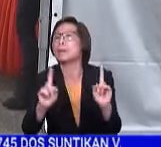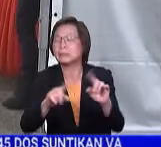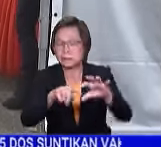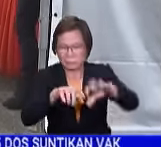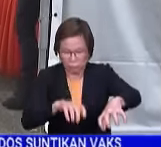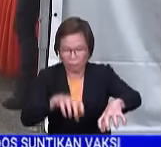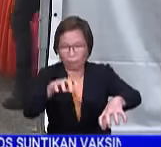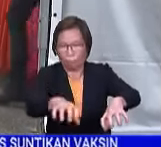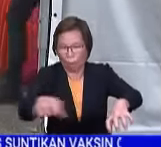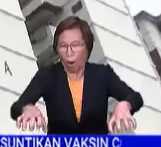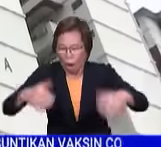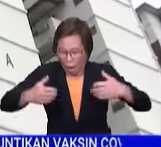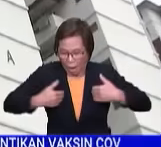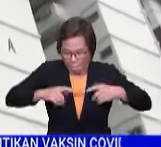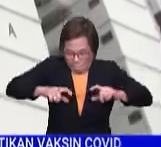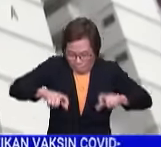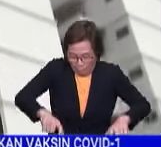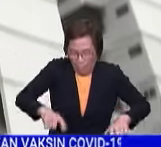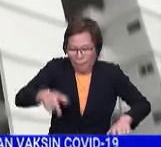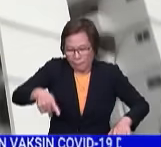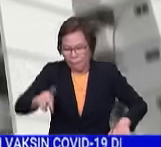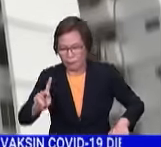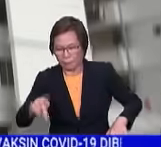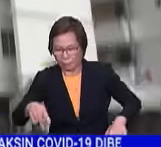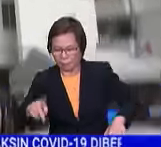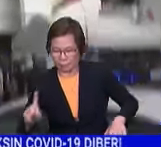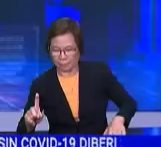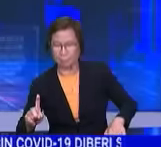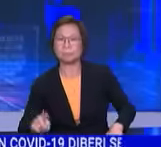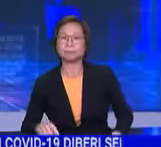terlibat dengan PKPD.